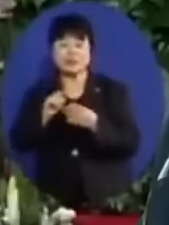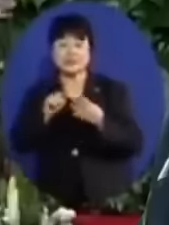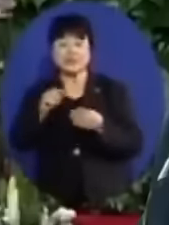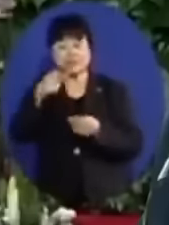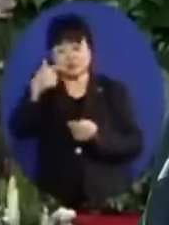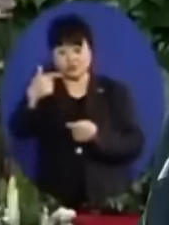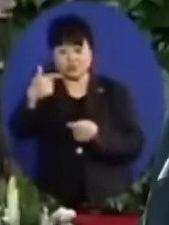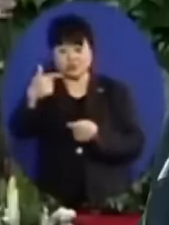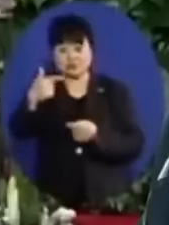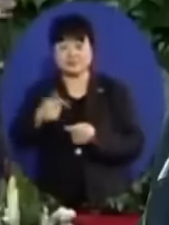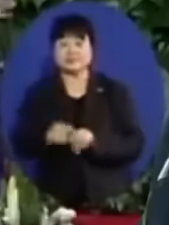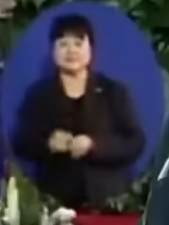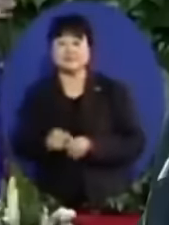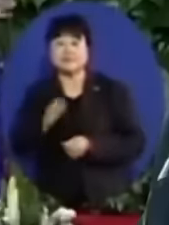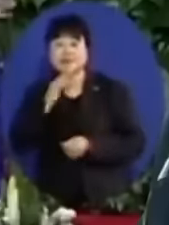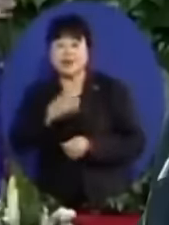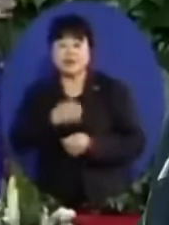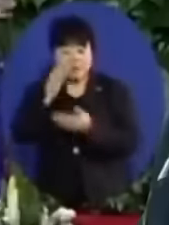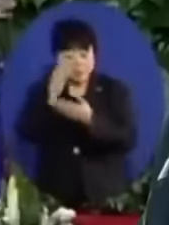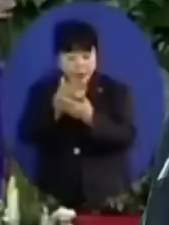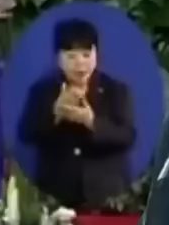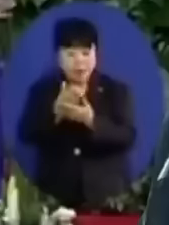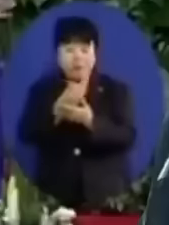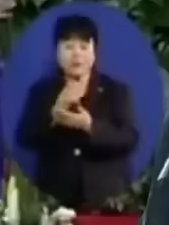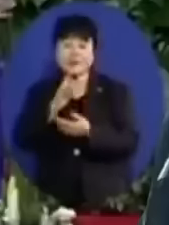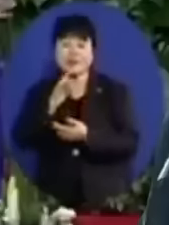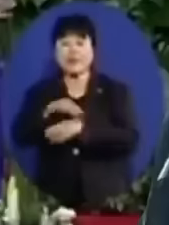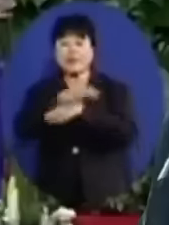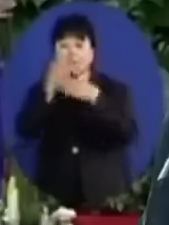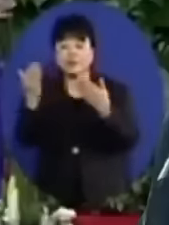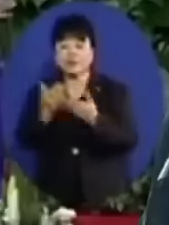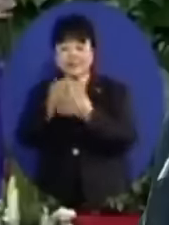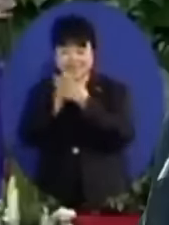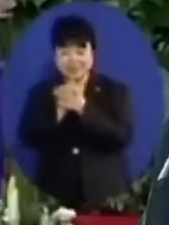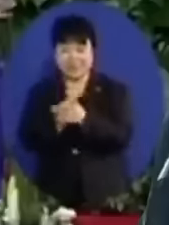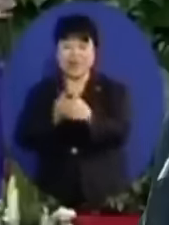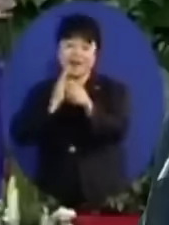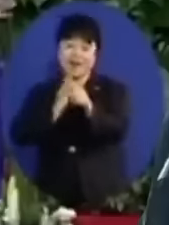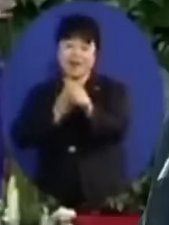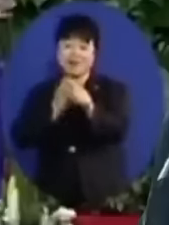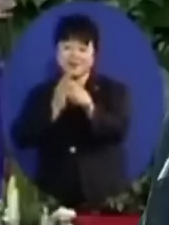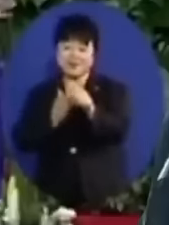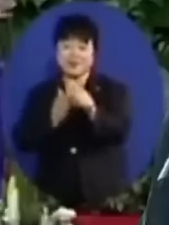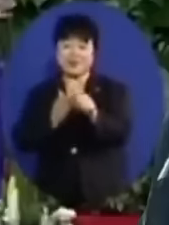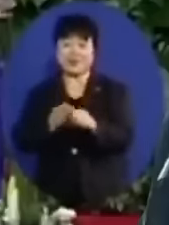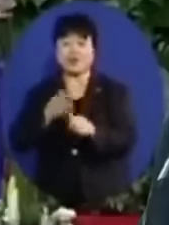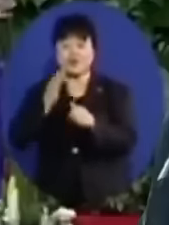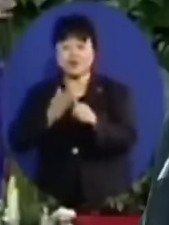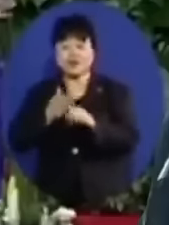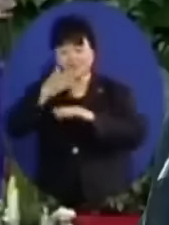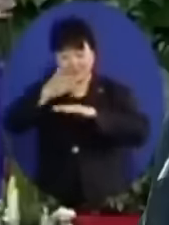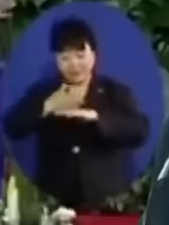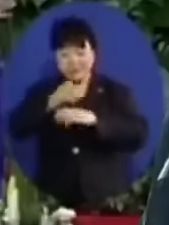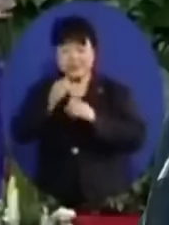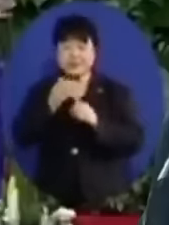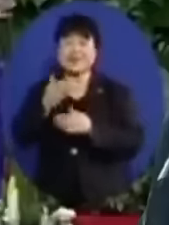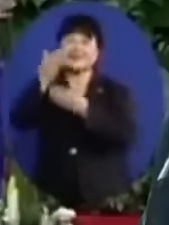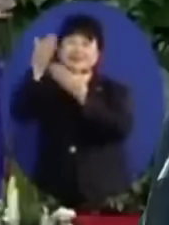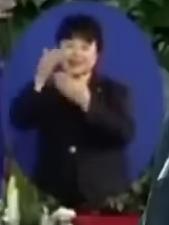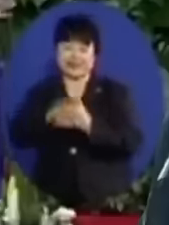6절에 아무것도 염려하지 말고 다만 모든 일에 기도와 간구로 너희 구할 것을 감사함으로 하나님께